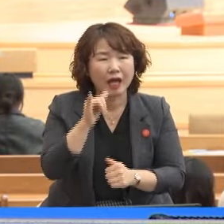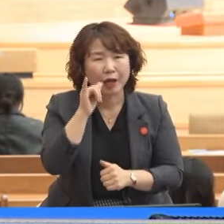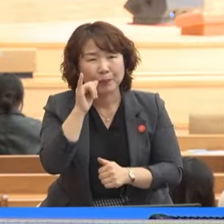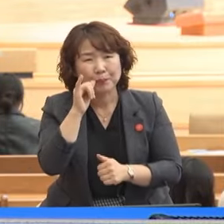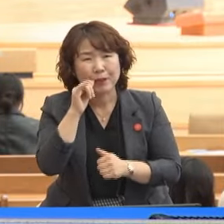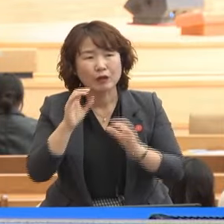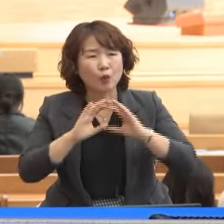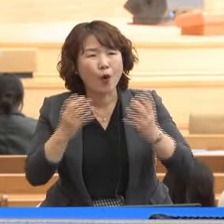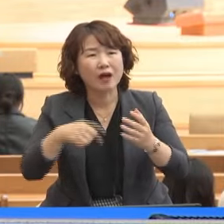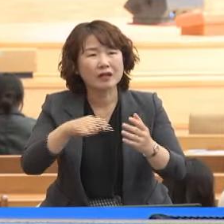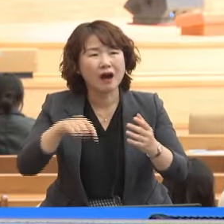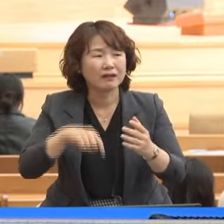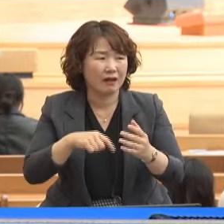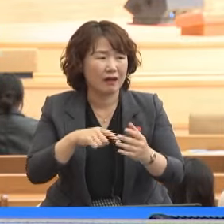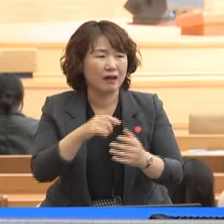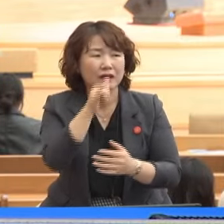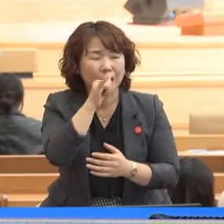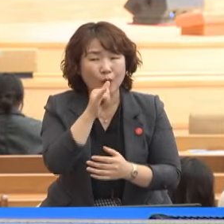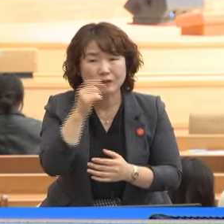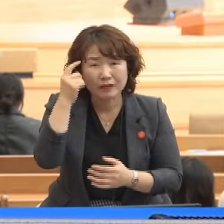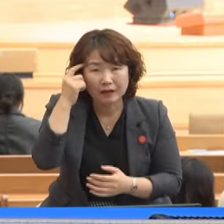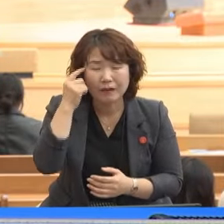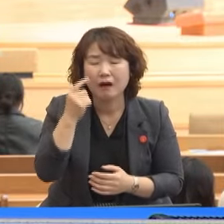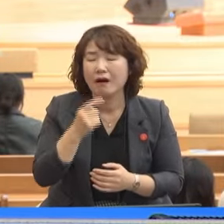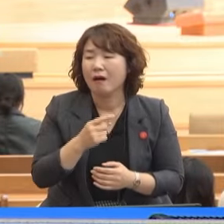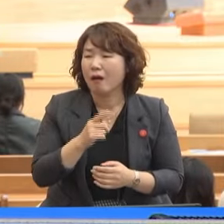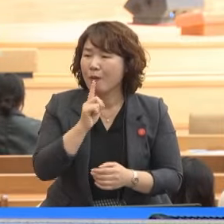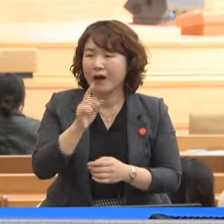근데 마약 사범에, 대한민국의 마약 사범에